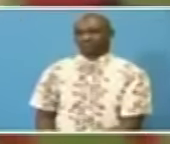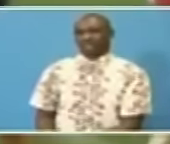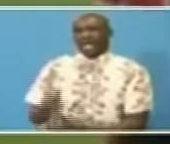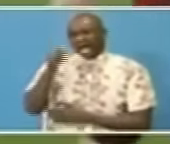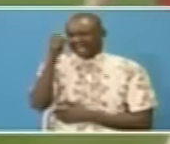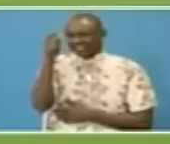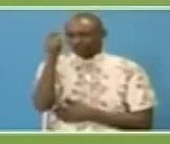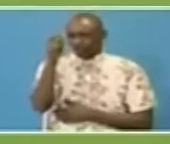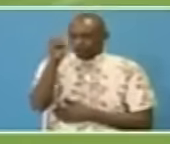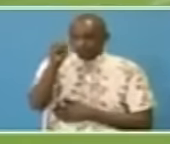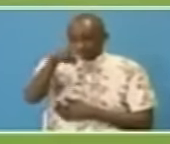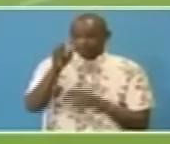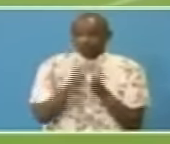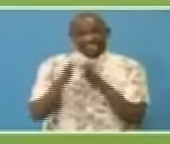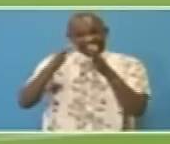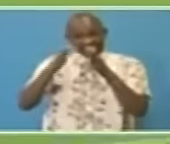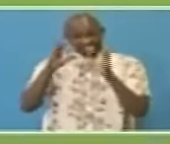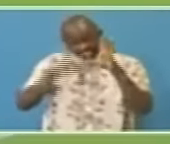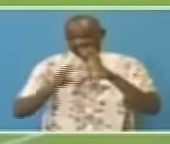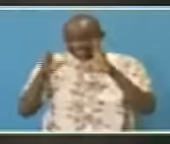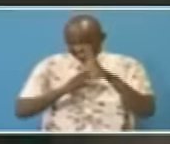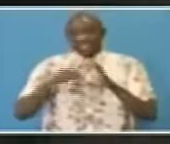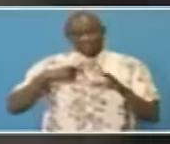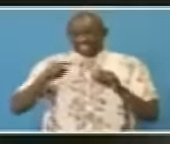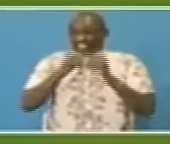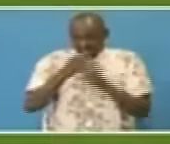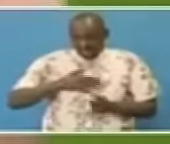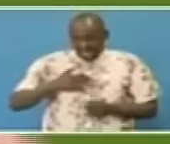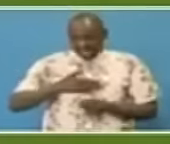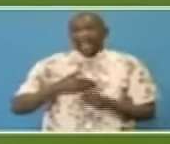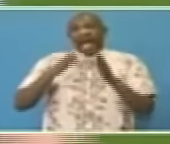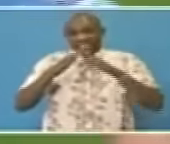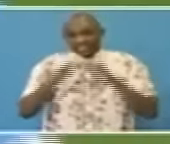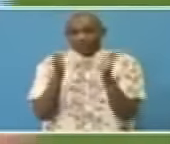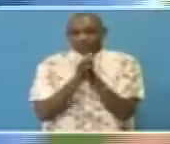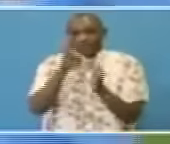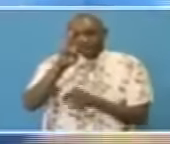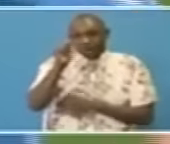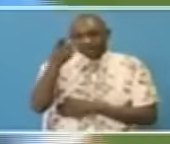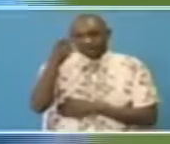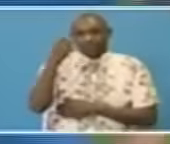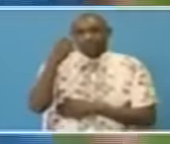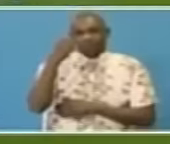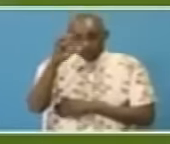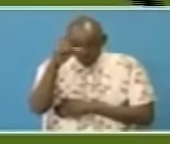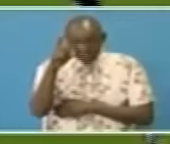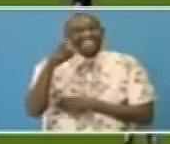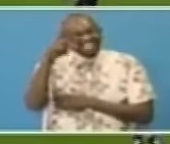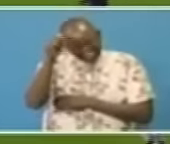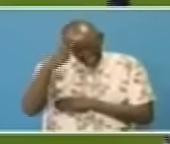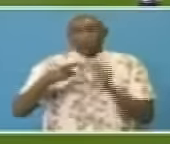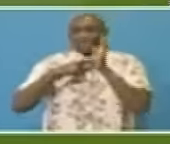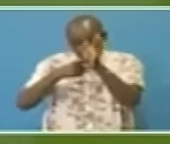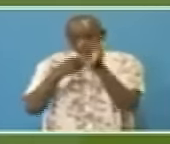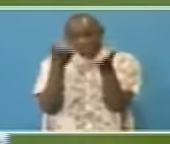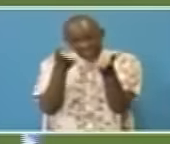Aston Villa watachuana na Chelsea ambayo mtazamaji ni timu yangu, na Arsenal watachuana na Watford, ambapo mechi hiyo itakuwa